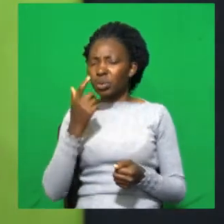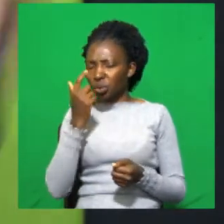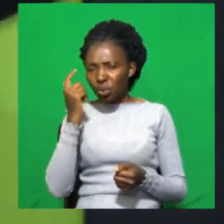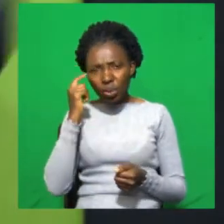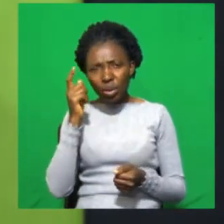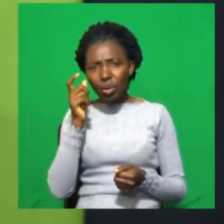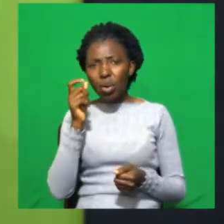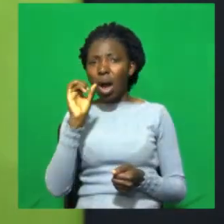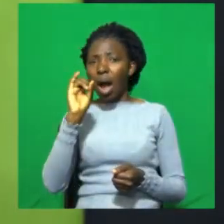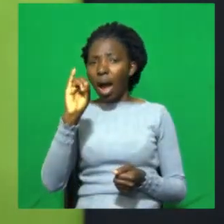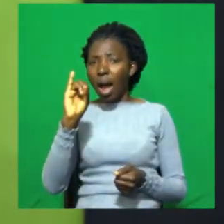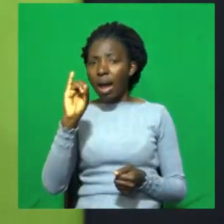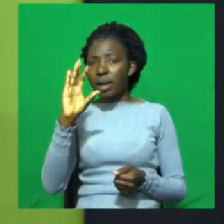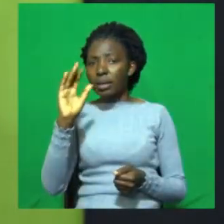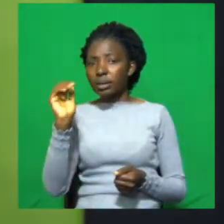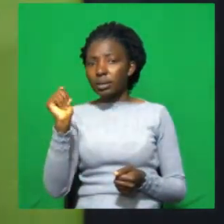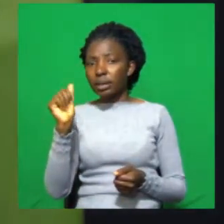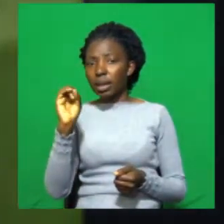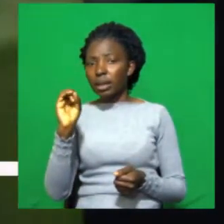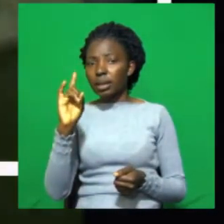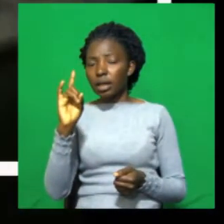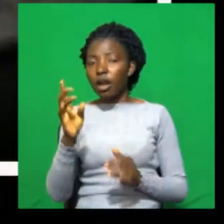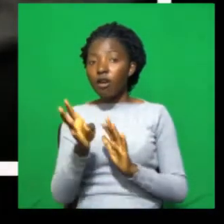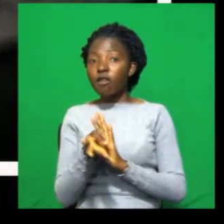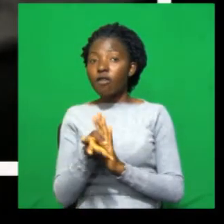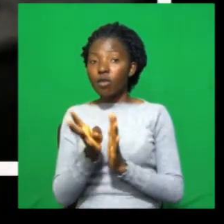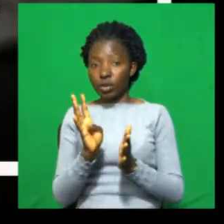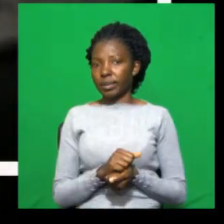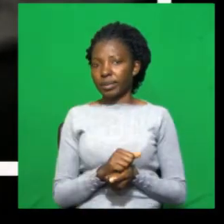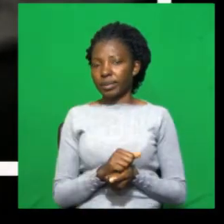sei. Isaiah 14 verse 12 to 14.